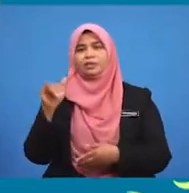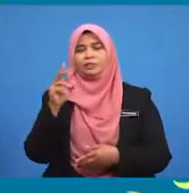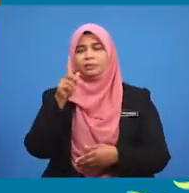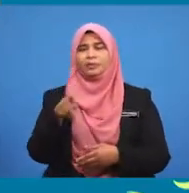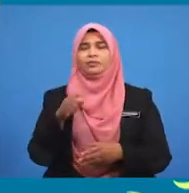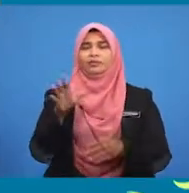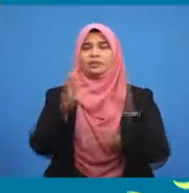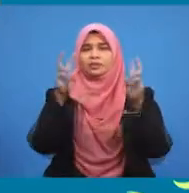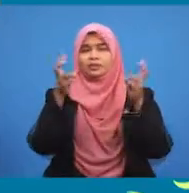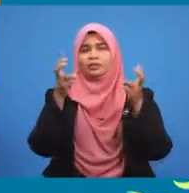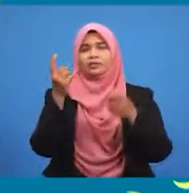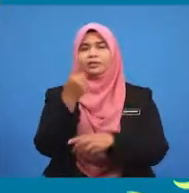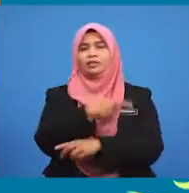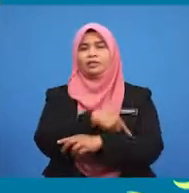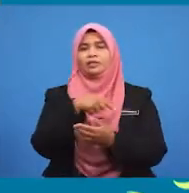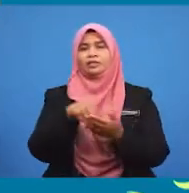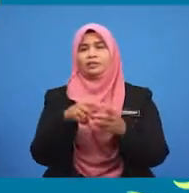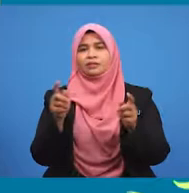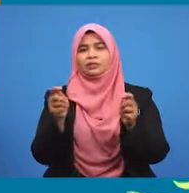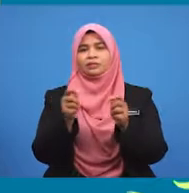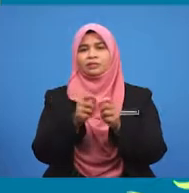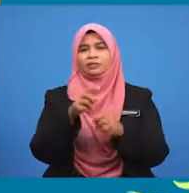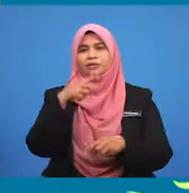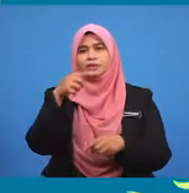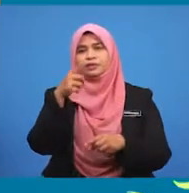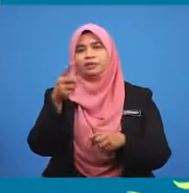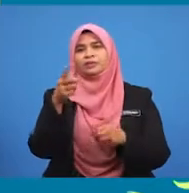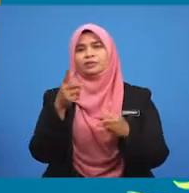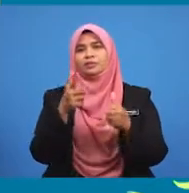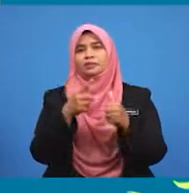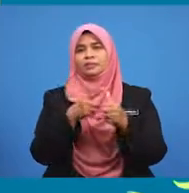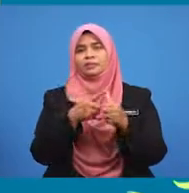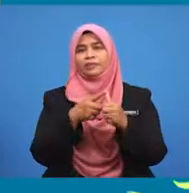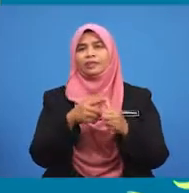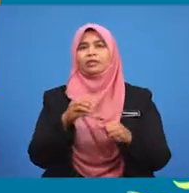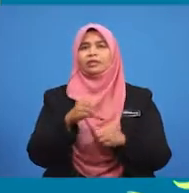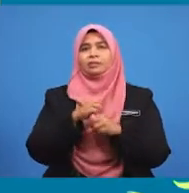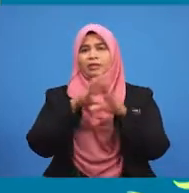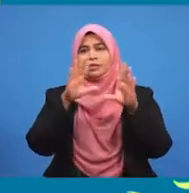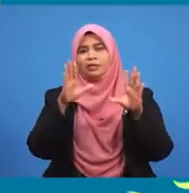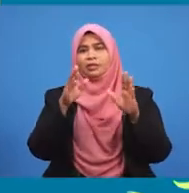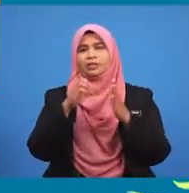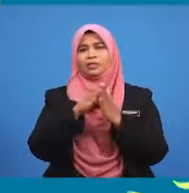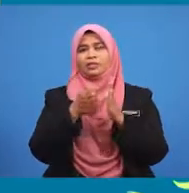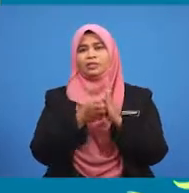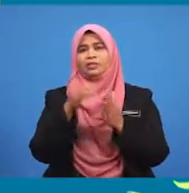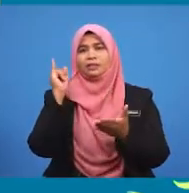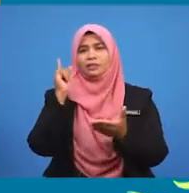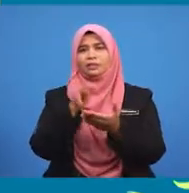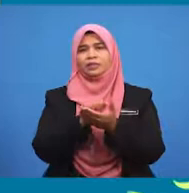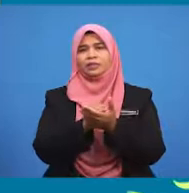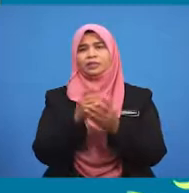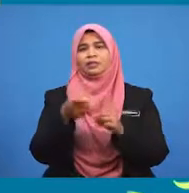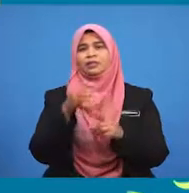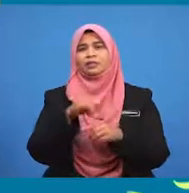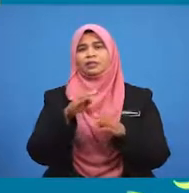pada hari ini adalah seperti berikut. Yang pertamanya, menerangkan pengertian iman dari